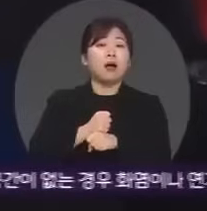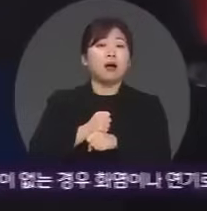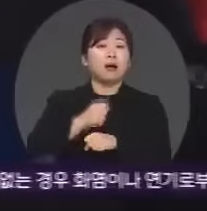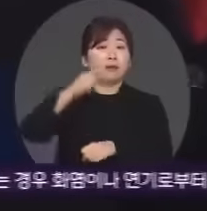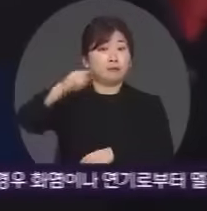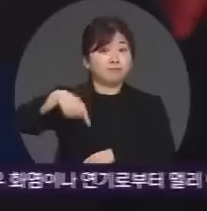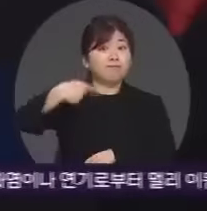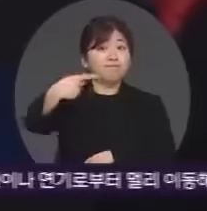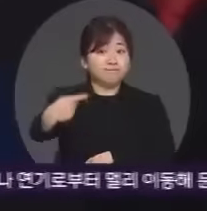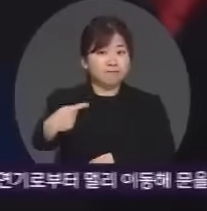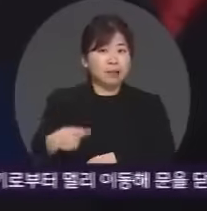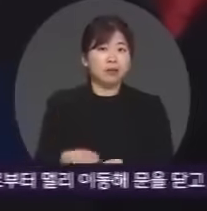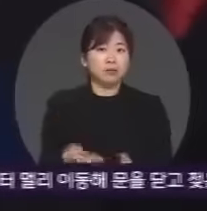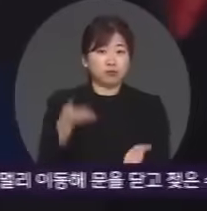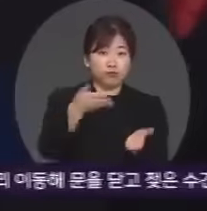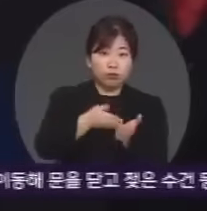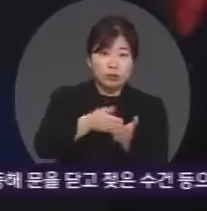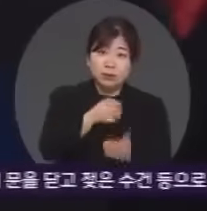언론과